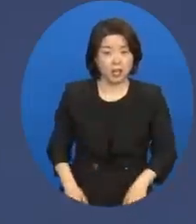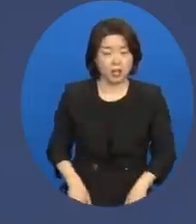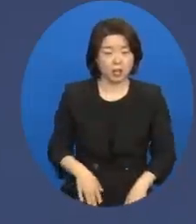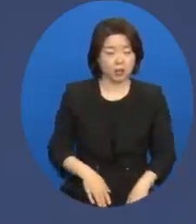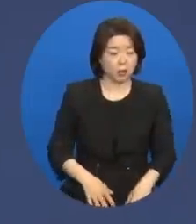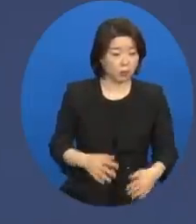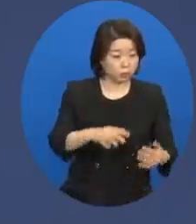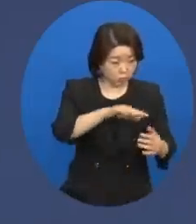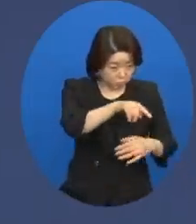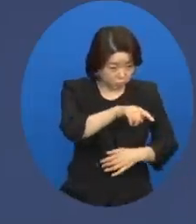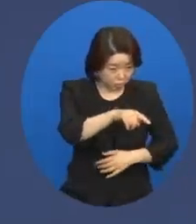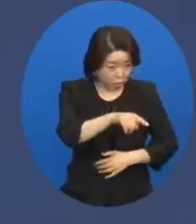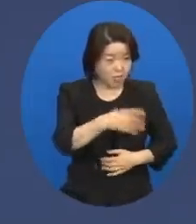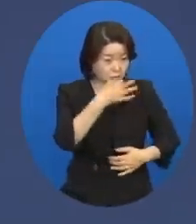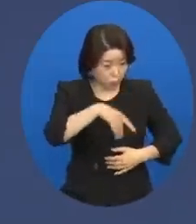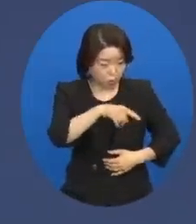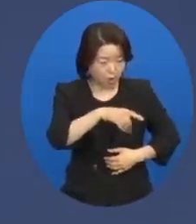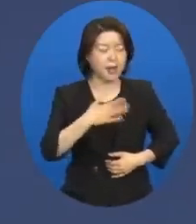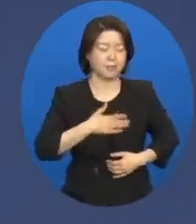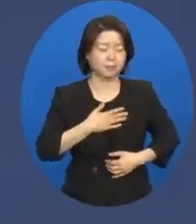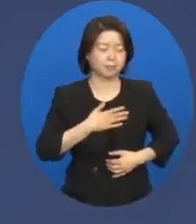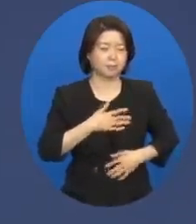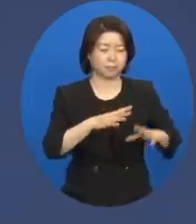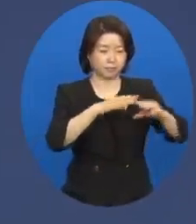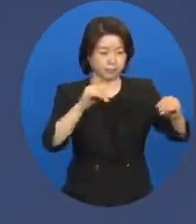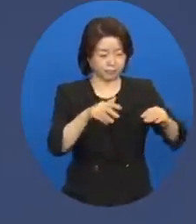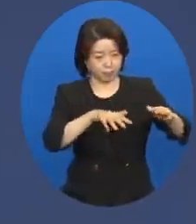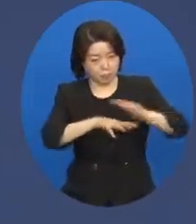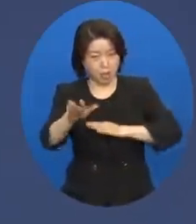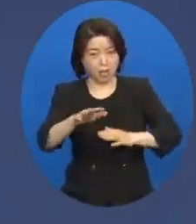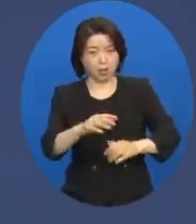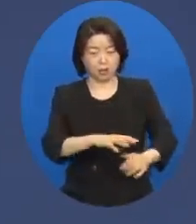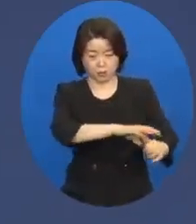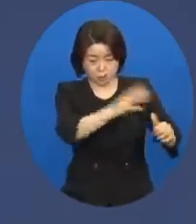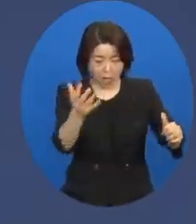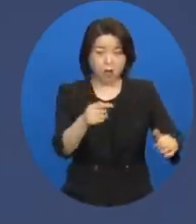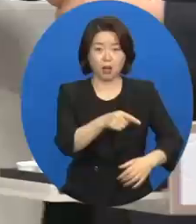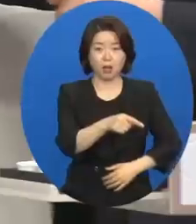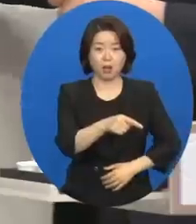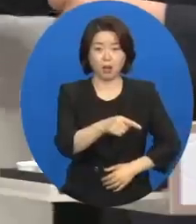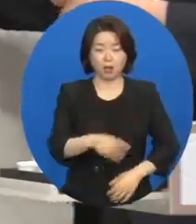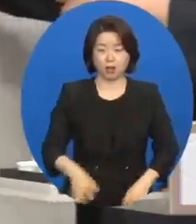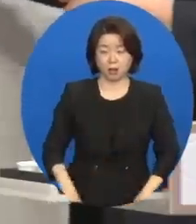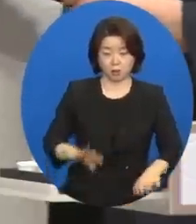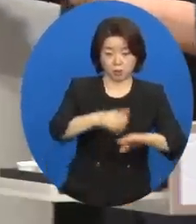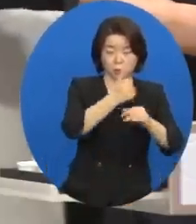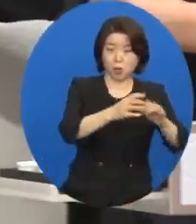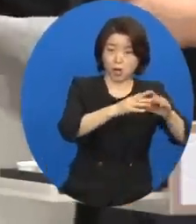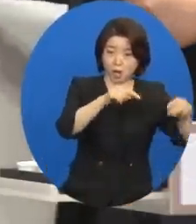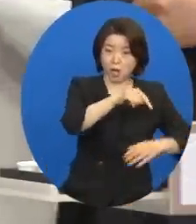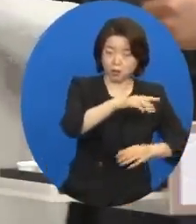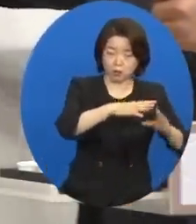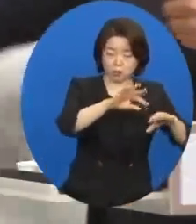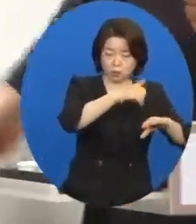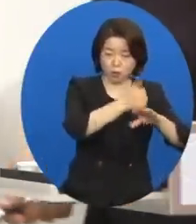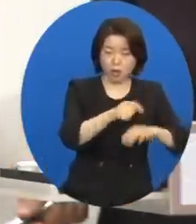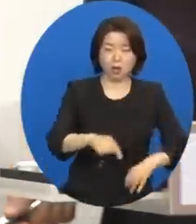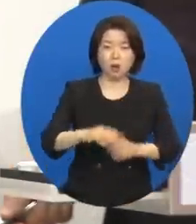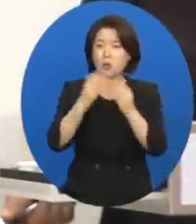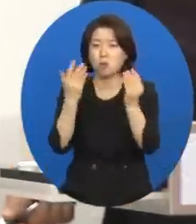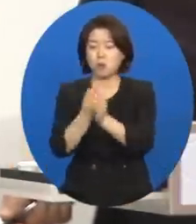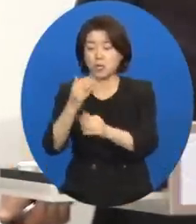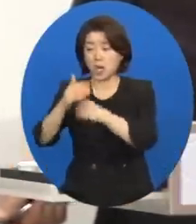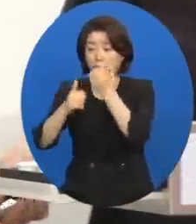거기서 벗어나서 노예가 이제 자유민이 됐어. 그리고 바로라고 하는 군주에게서 완전히 사랑의 하나님의